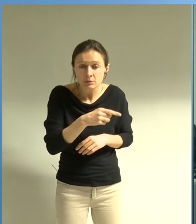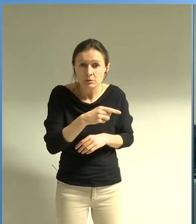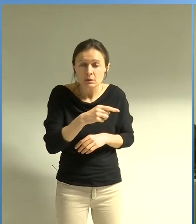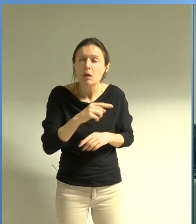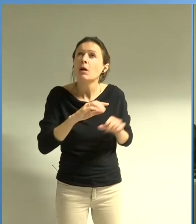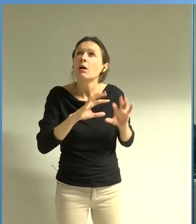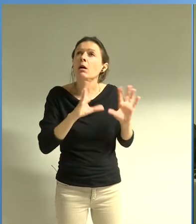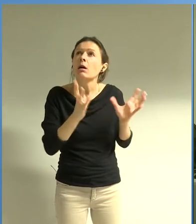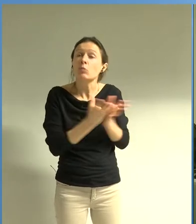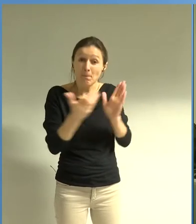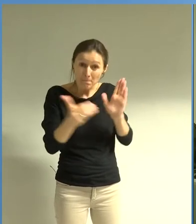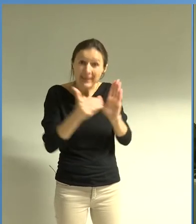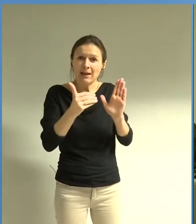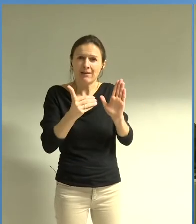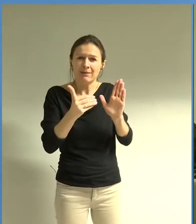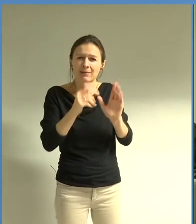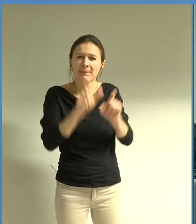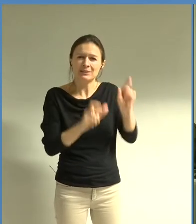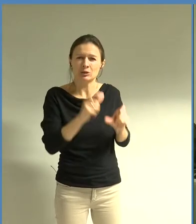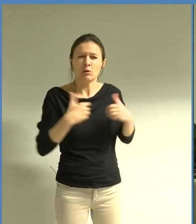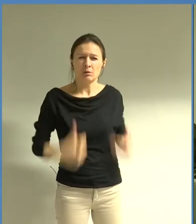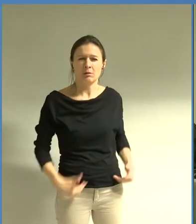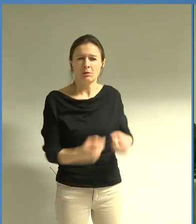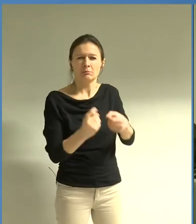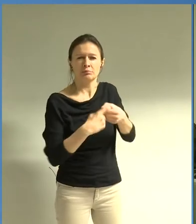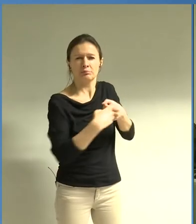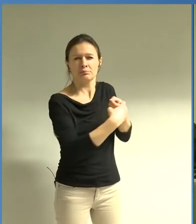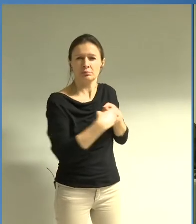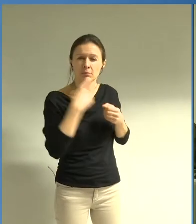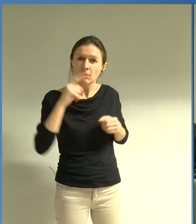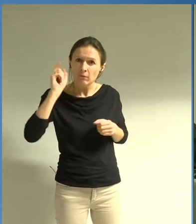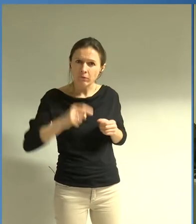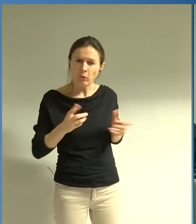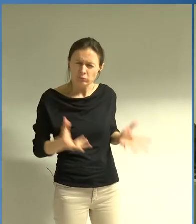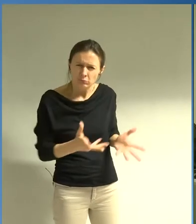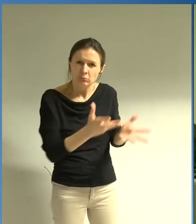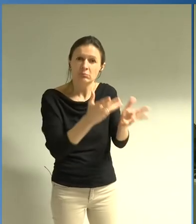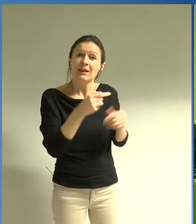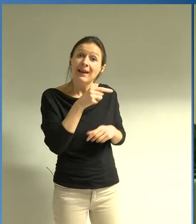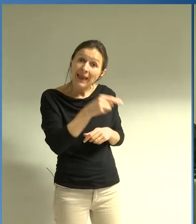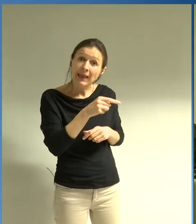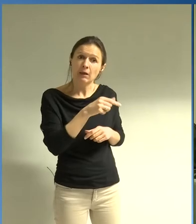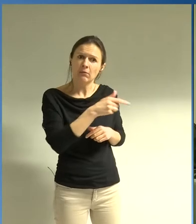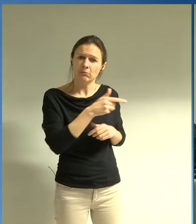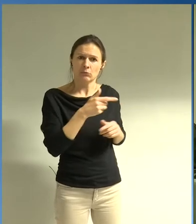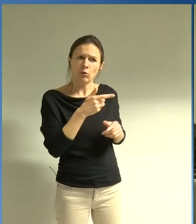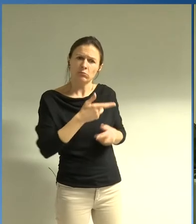mille 1000 adhérents doit doit être réaffirmée donc et sa capacité d'interpellation doit être légitime